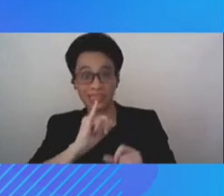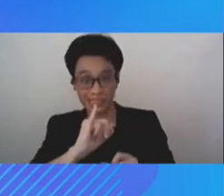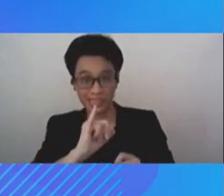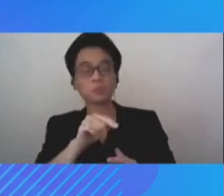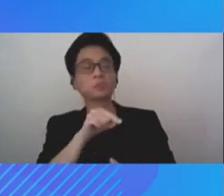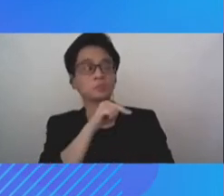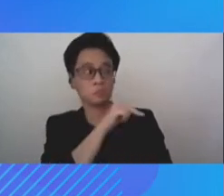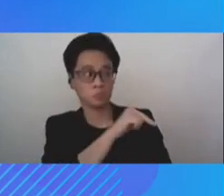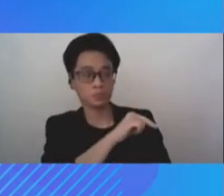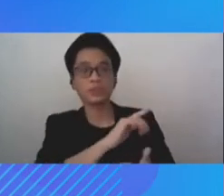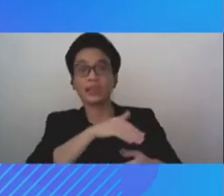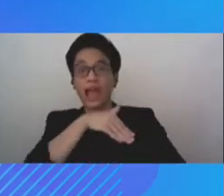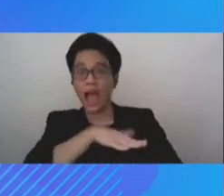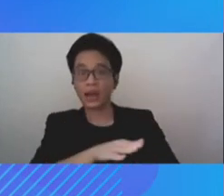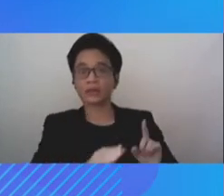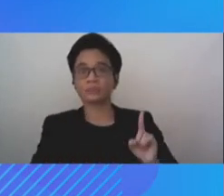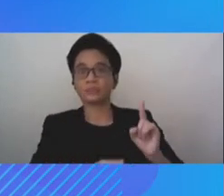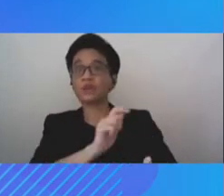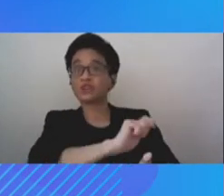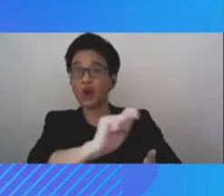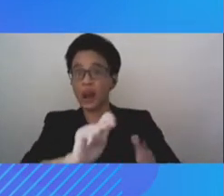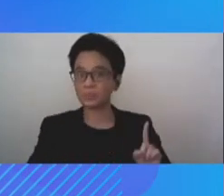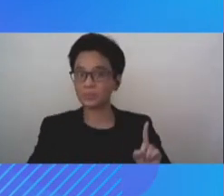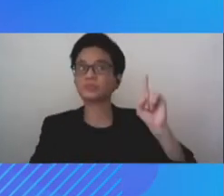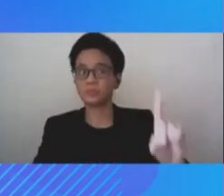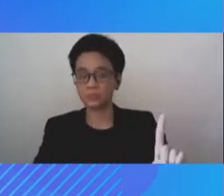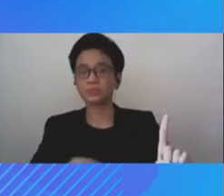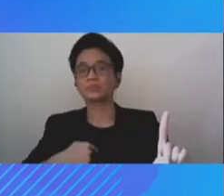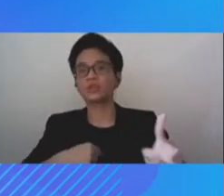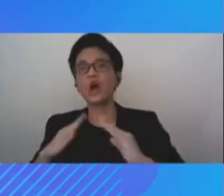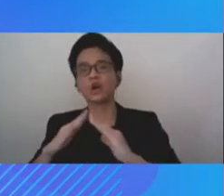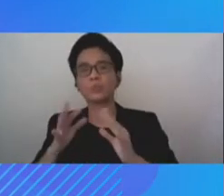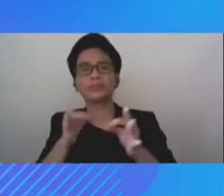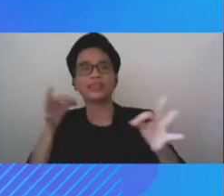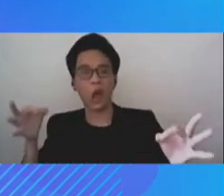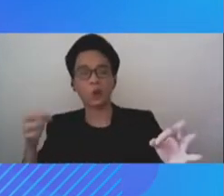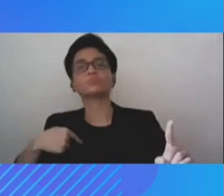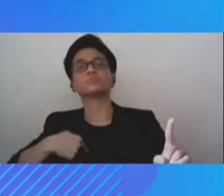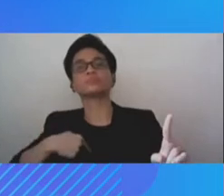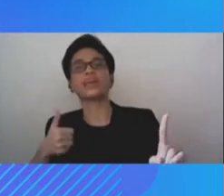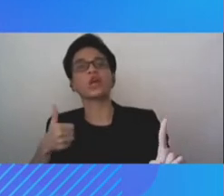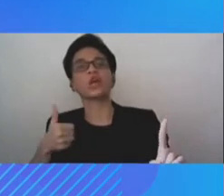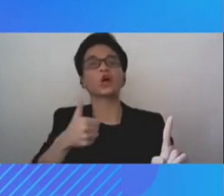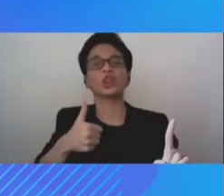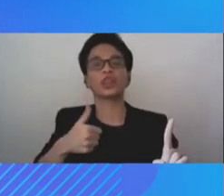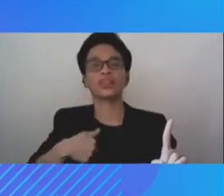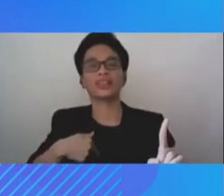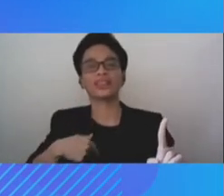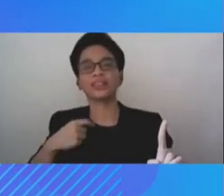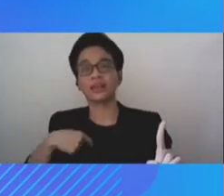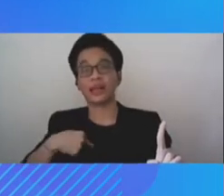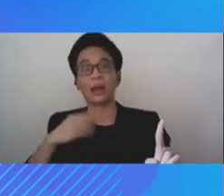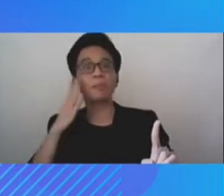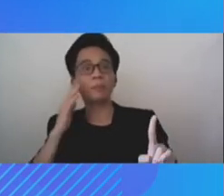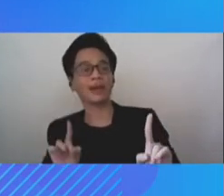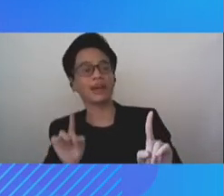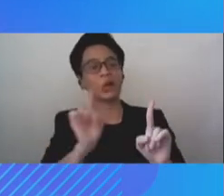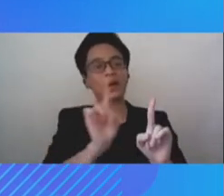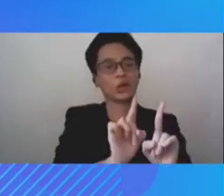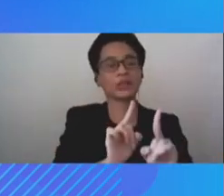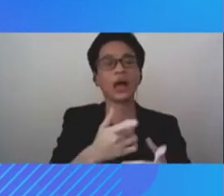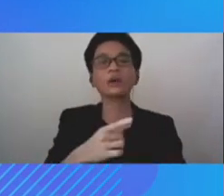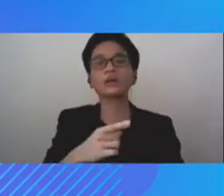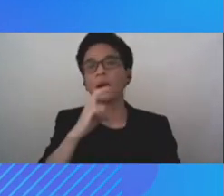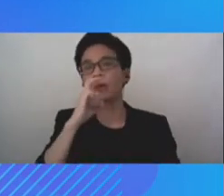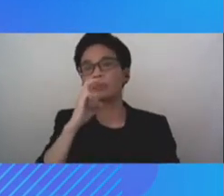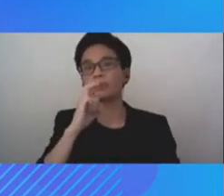ada emergensi. Nanti kan saya dari rumah jauh menuju sekolah, itu jadi sekolah mengizinkan bahwa orang tua mendampingi anak sendiri. Jadi